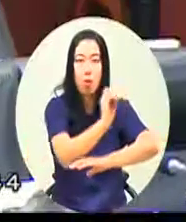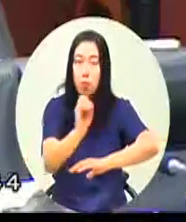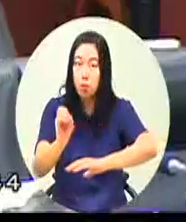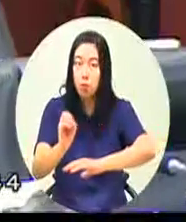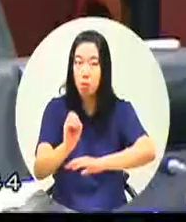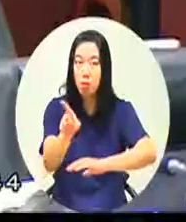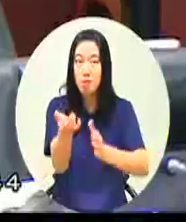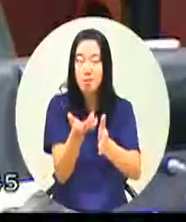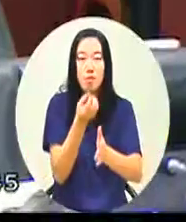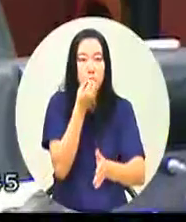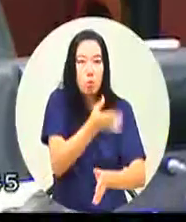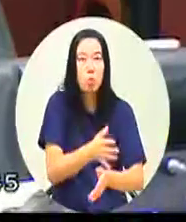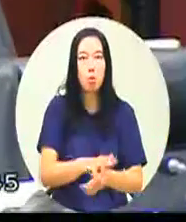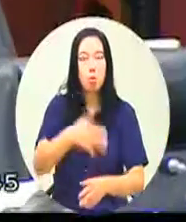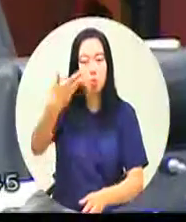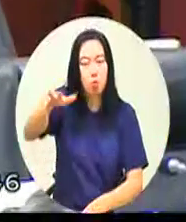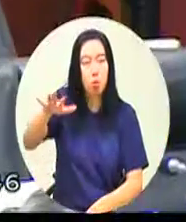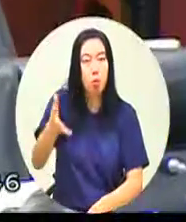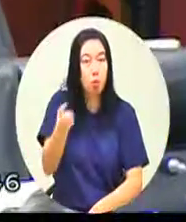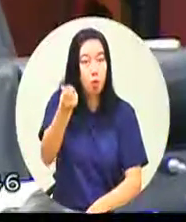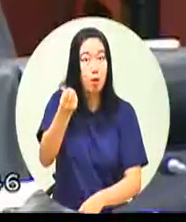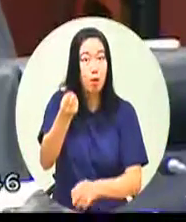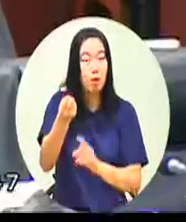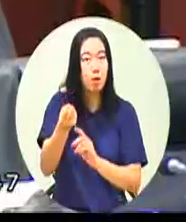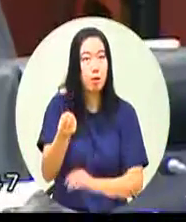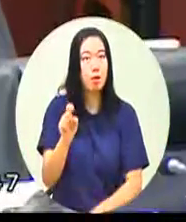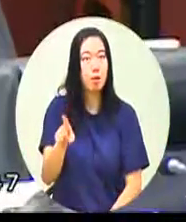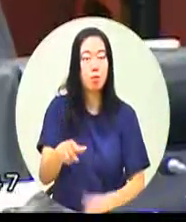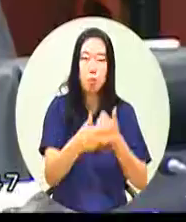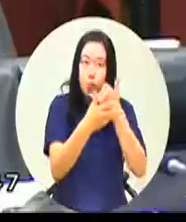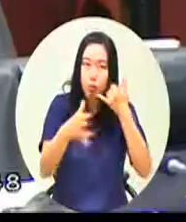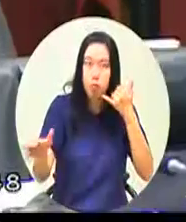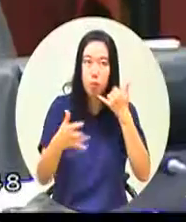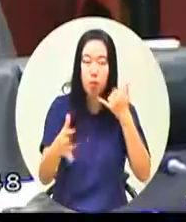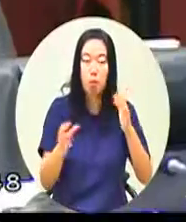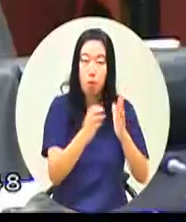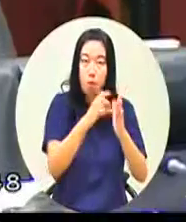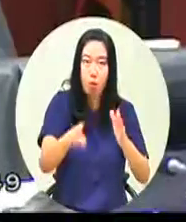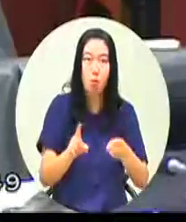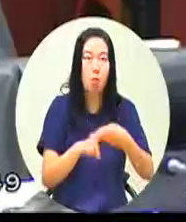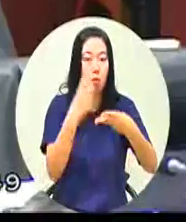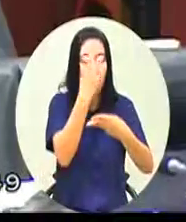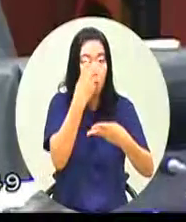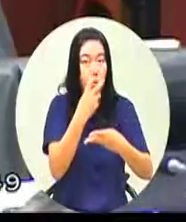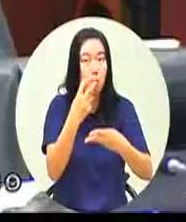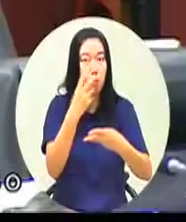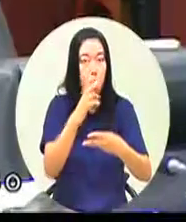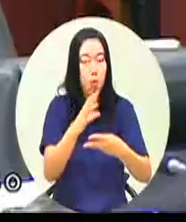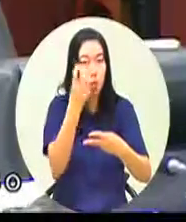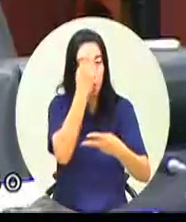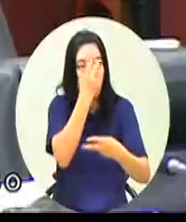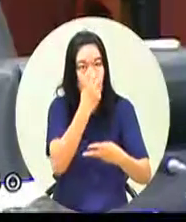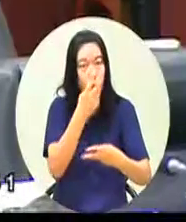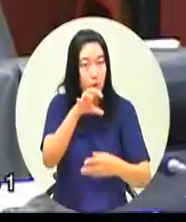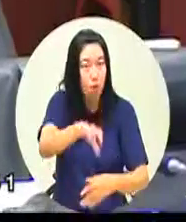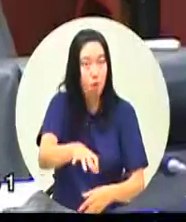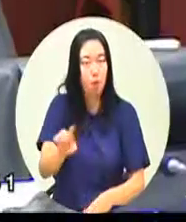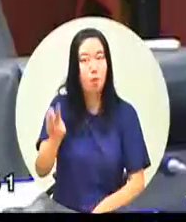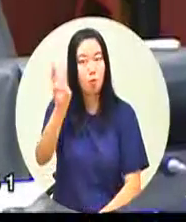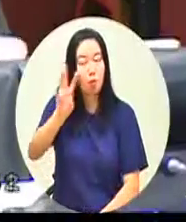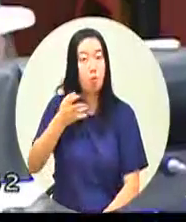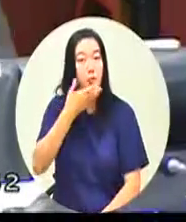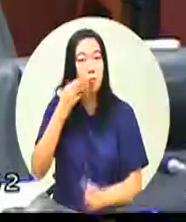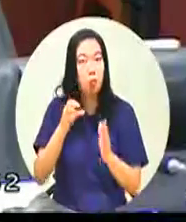刚刚讲的水权。那水权就是我们海洋局主管机关要跟水利局跟河川